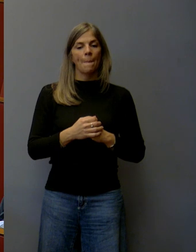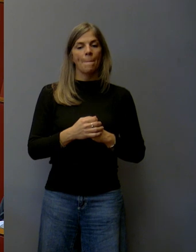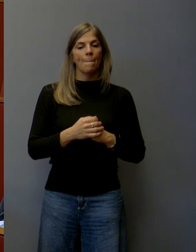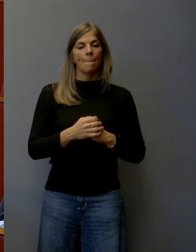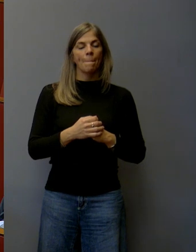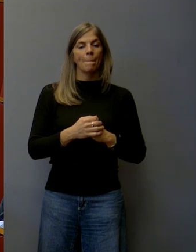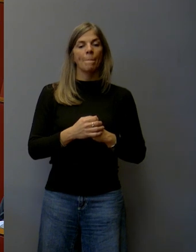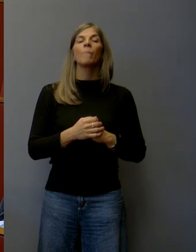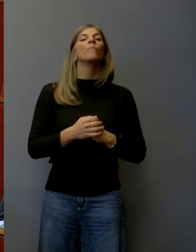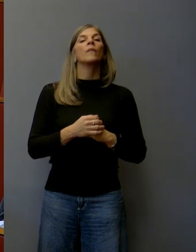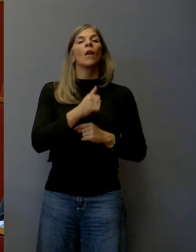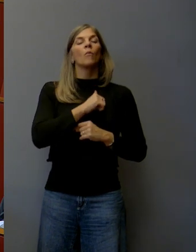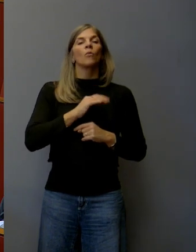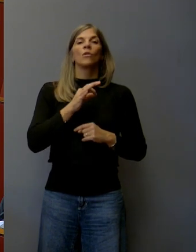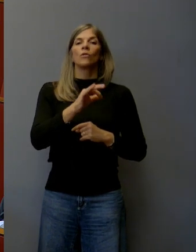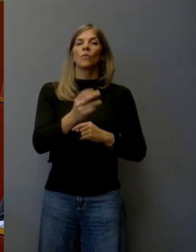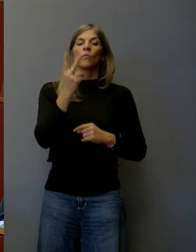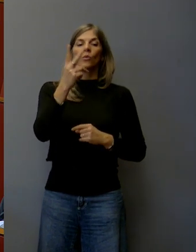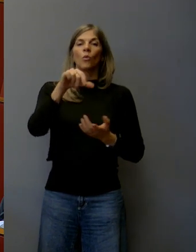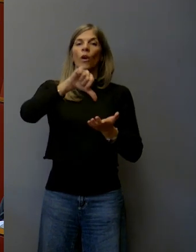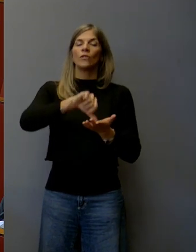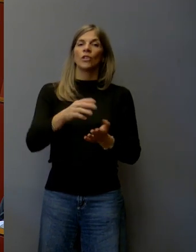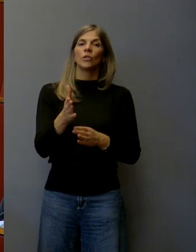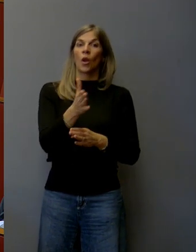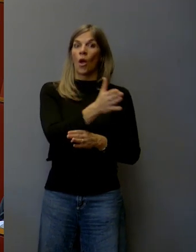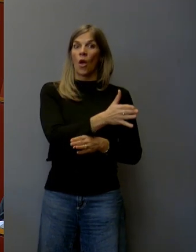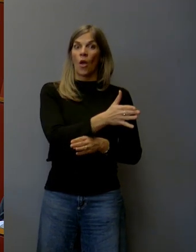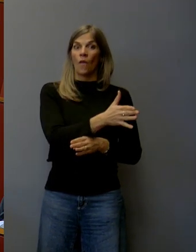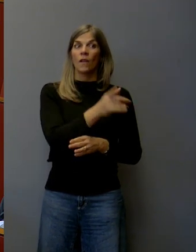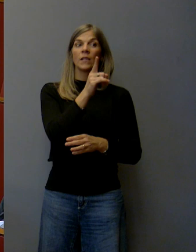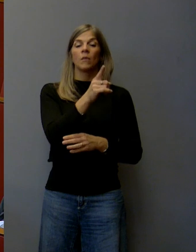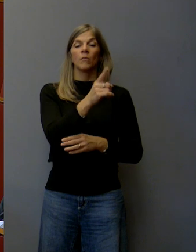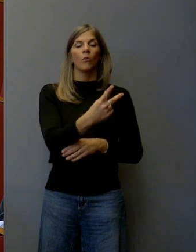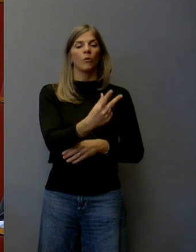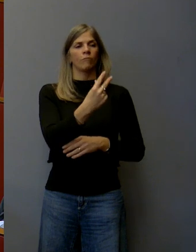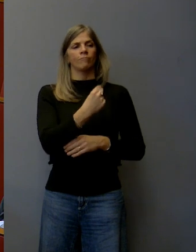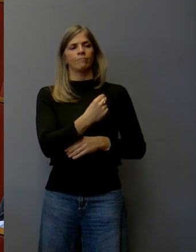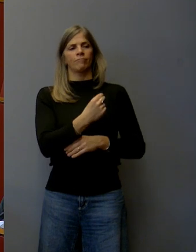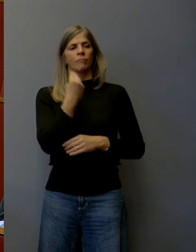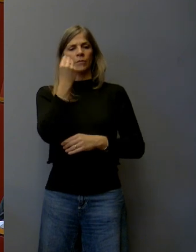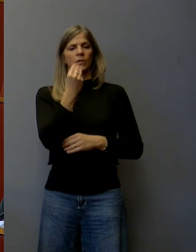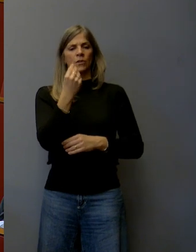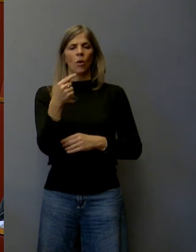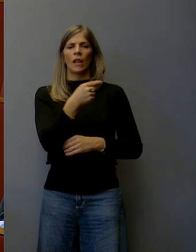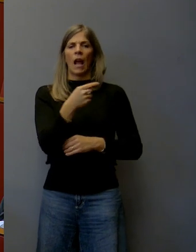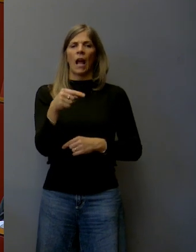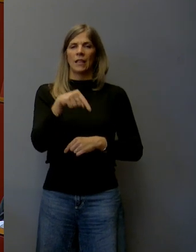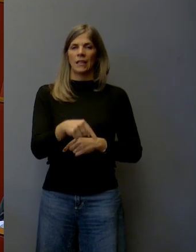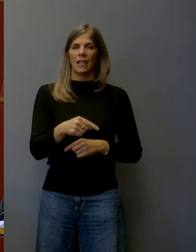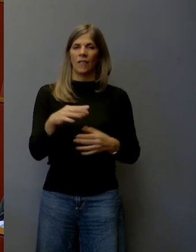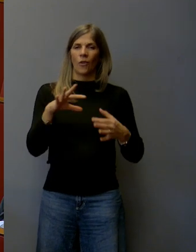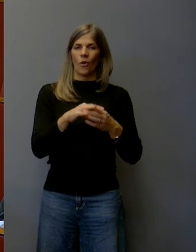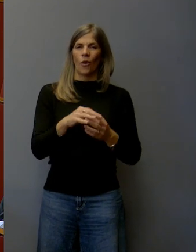al municipio 2 centro Ovest ha espresso un parere negativo su questo bilancio è perché lo dico perché